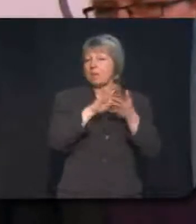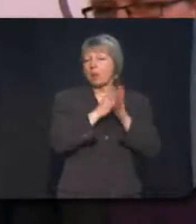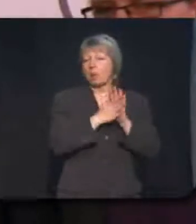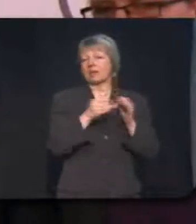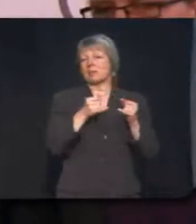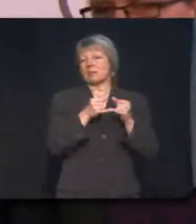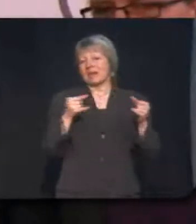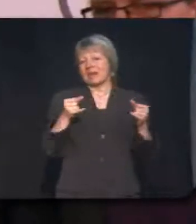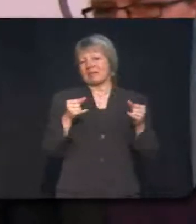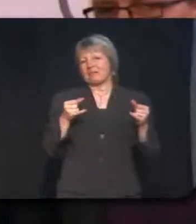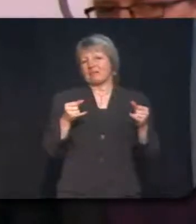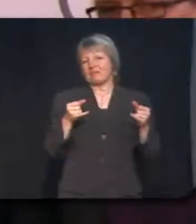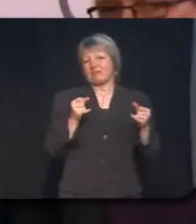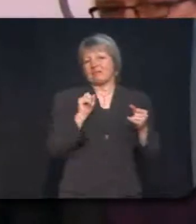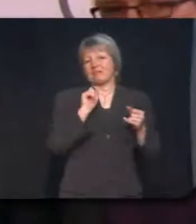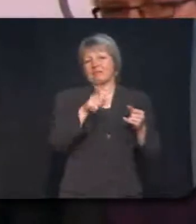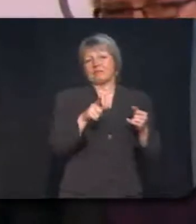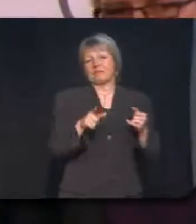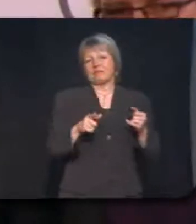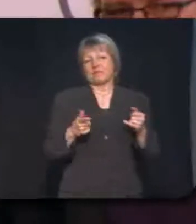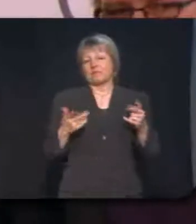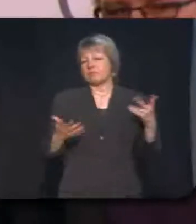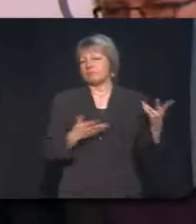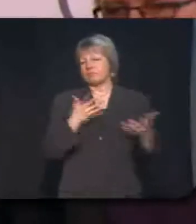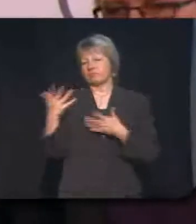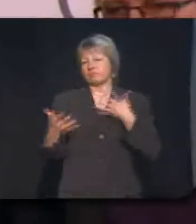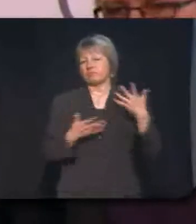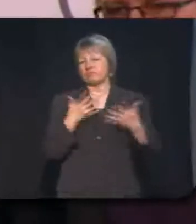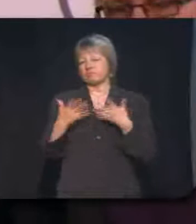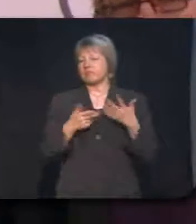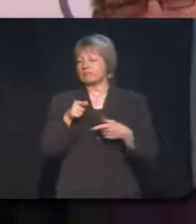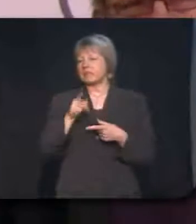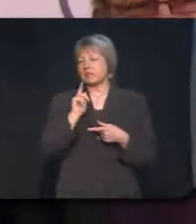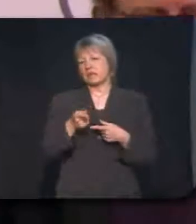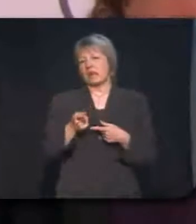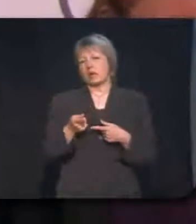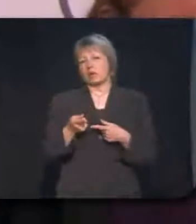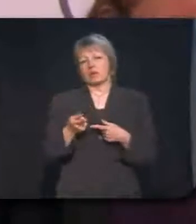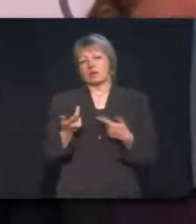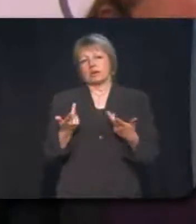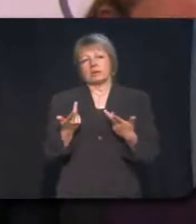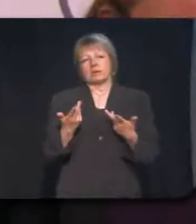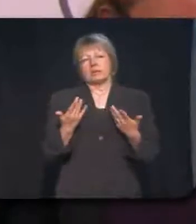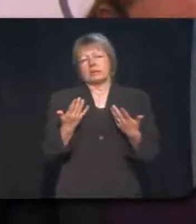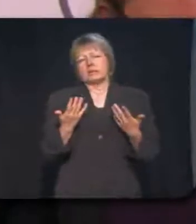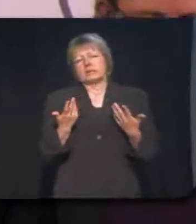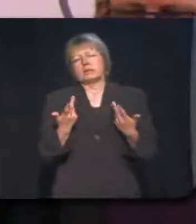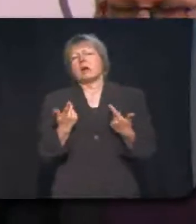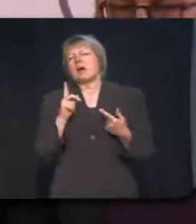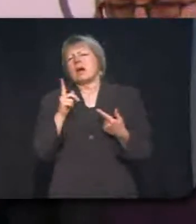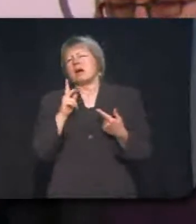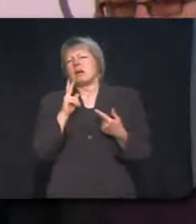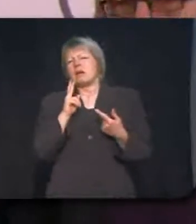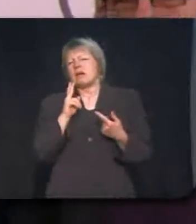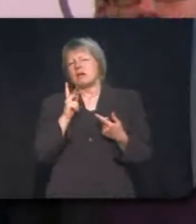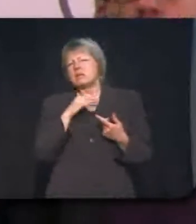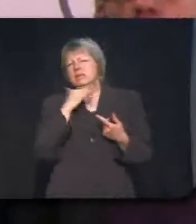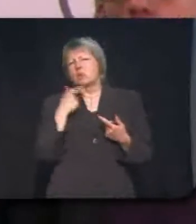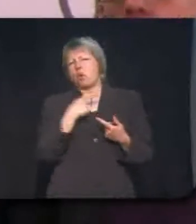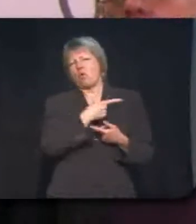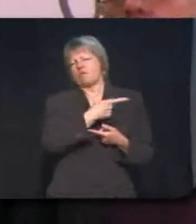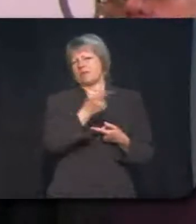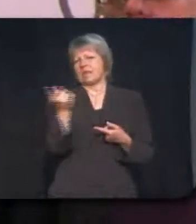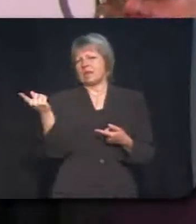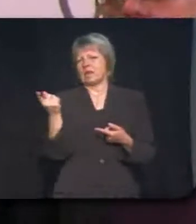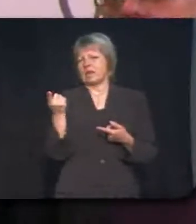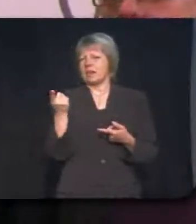das können wir aber halt das ein bisschen kostet halt Demokratie und so viele mit Glieder sind es offensichtlich nicht die perfekte informiert